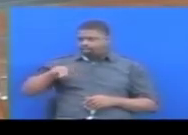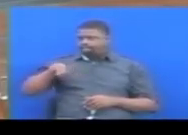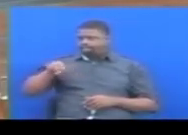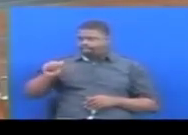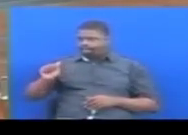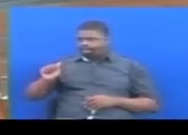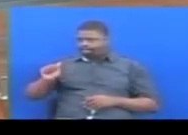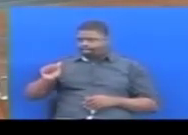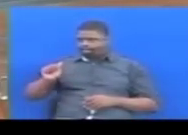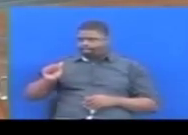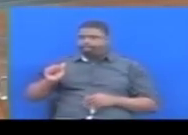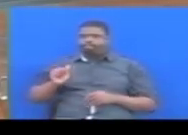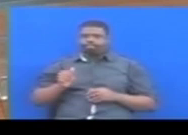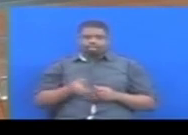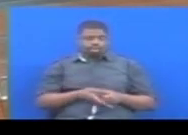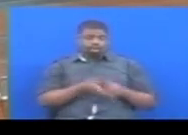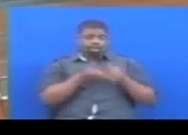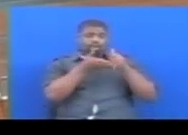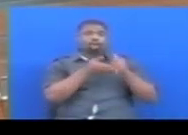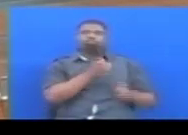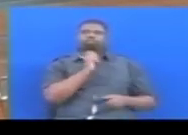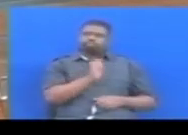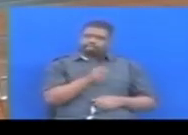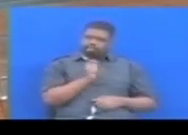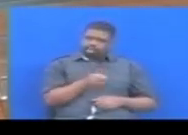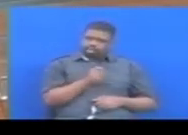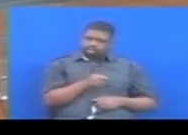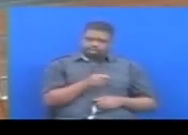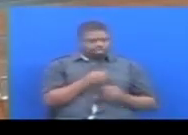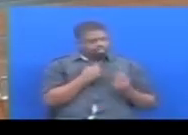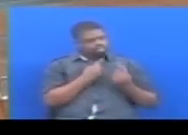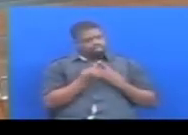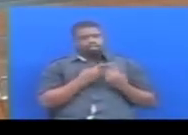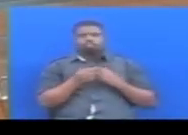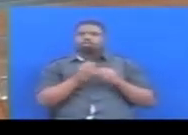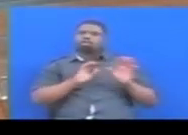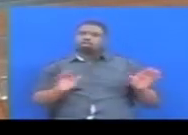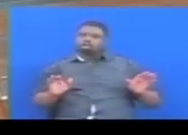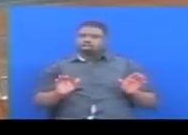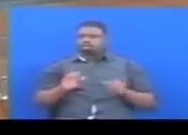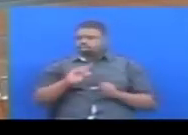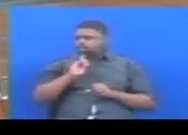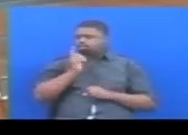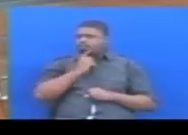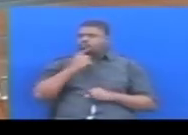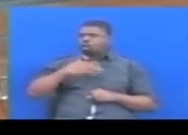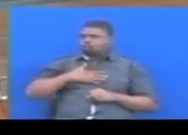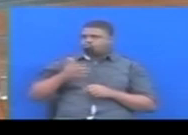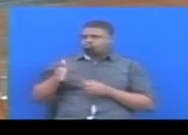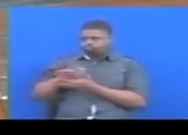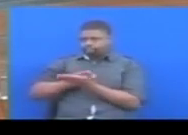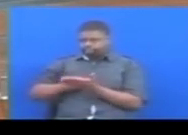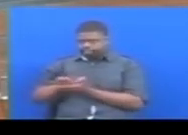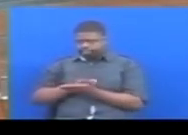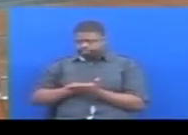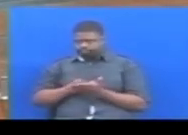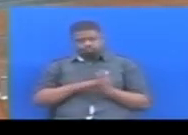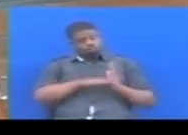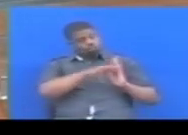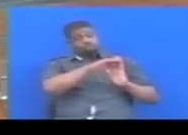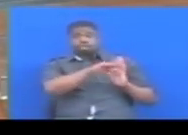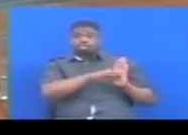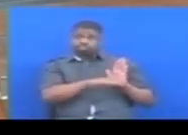Mheshimiwa Naibu Spika, kama nilivyosema katika jibu langu la msingi, utaratibu ambao serikali